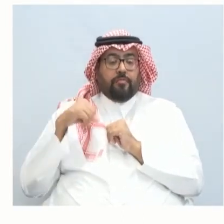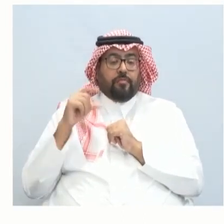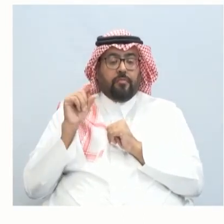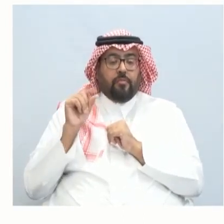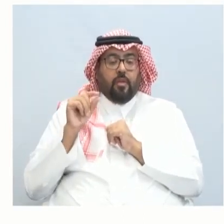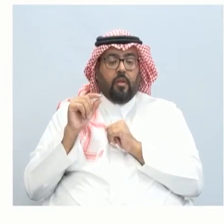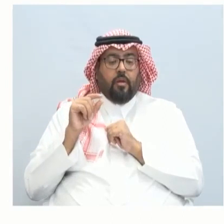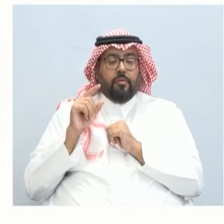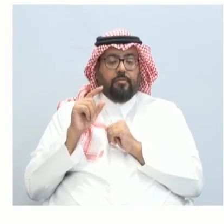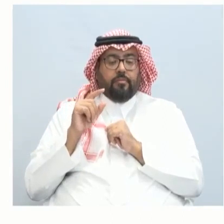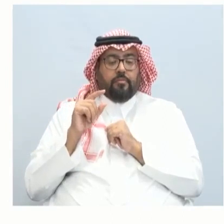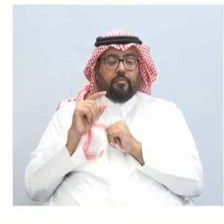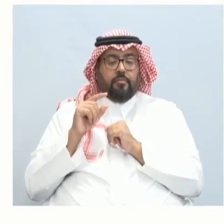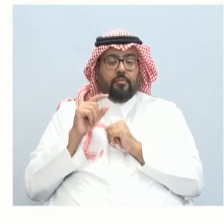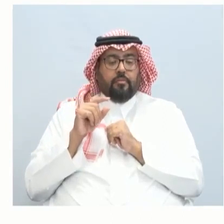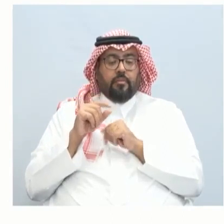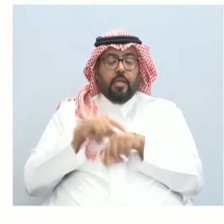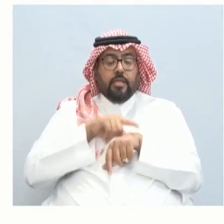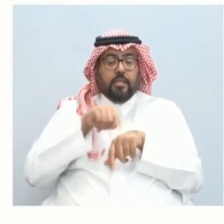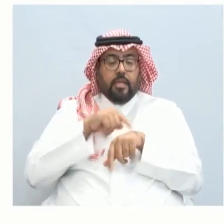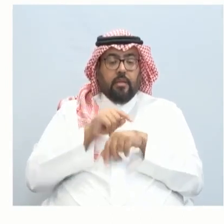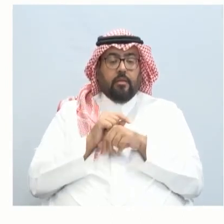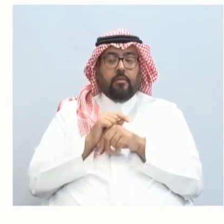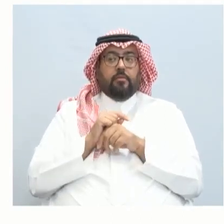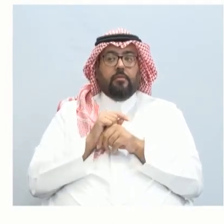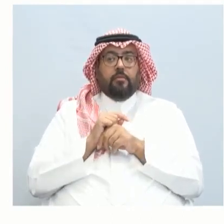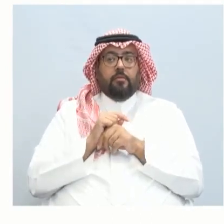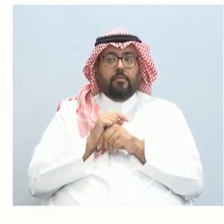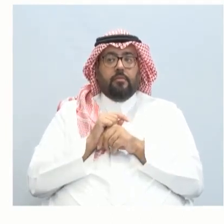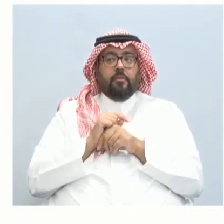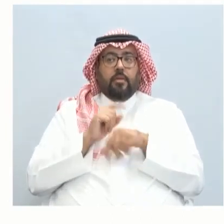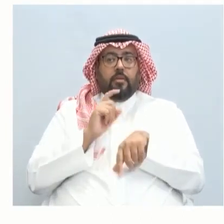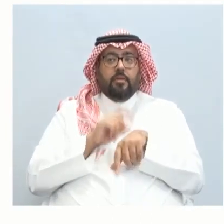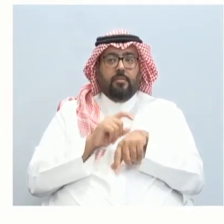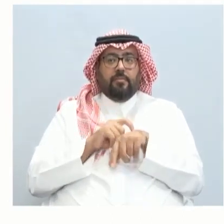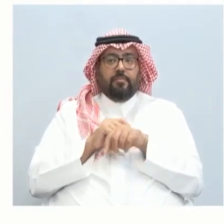دائما اشير لها بالساعه اذا الزمن